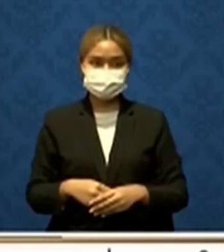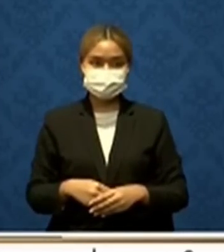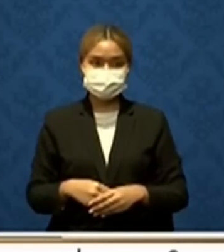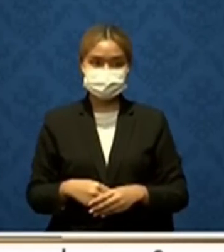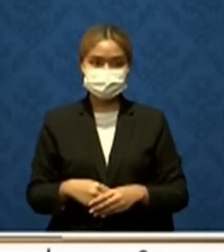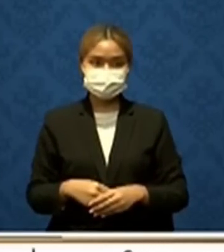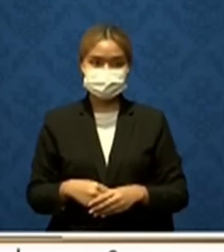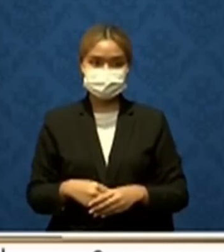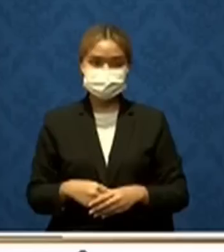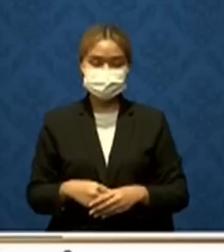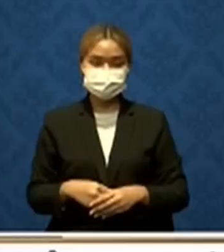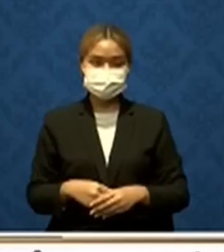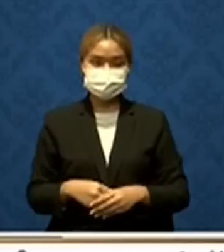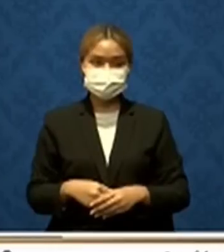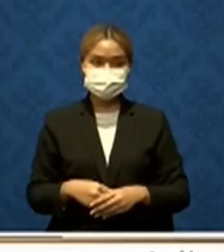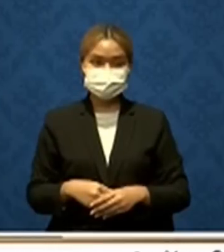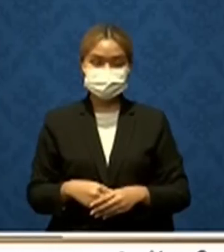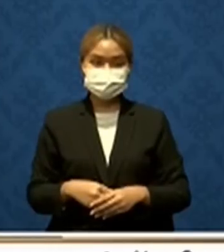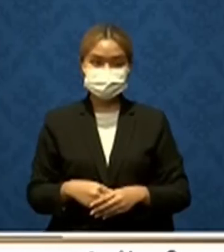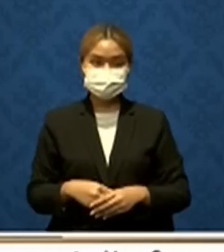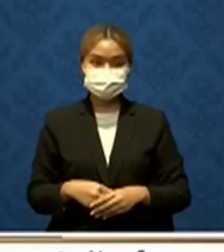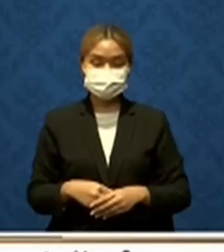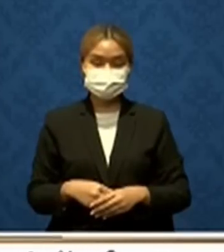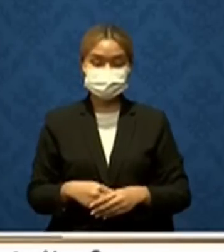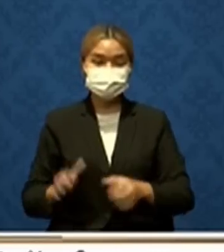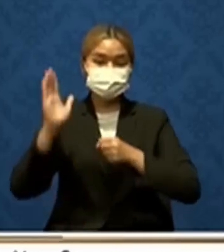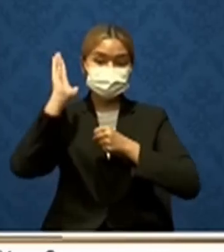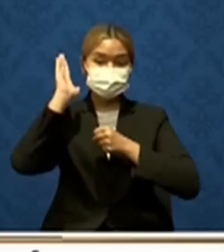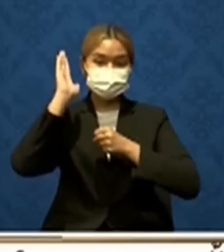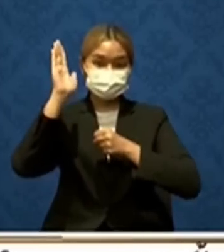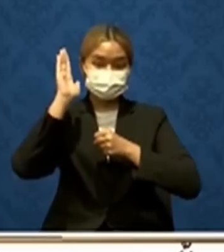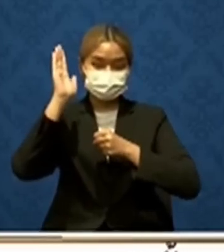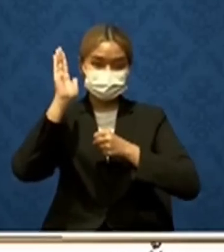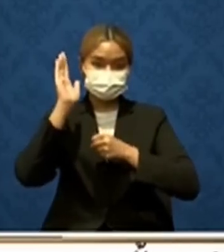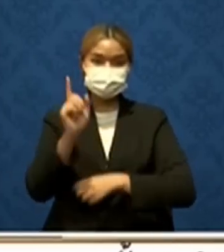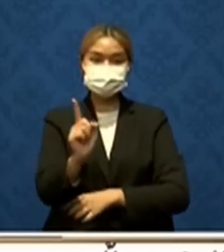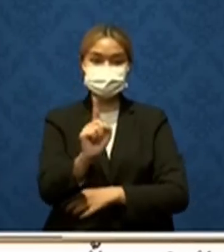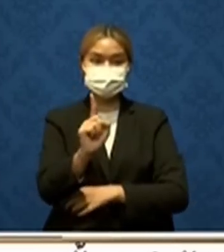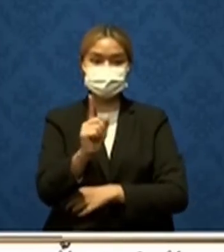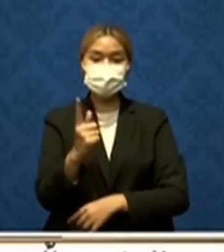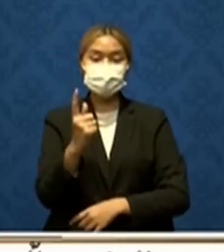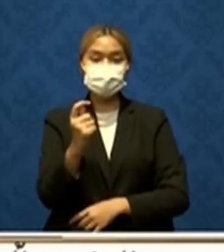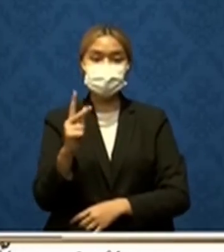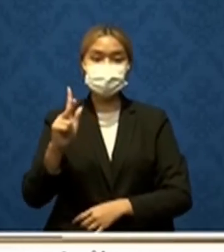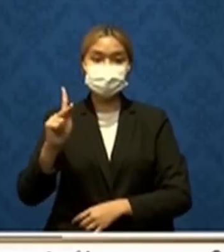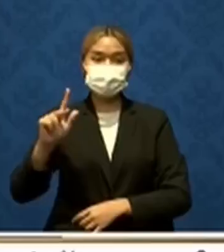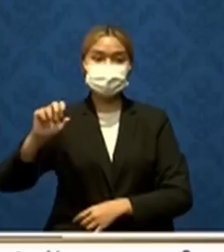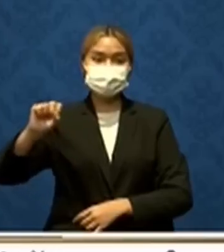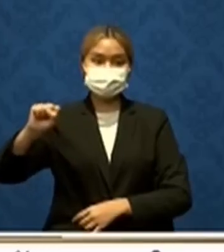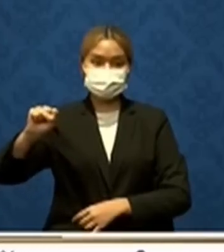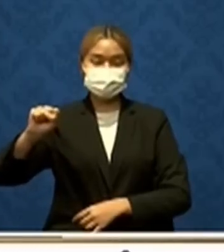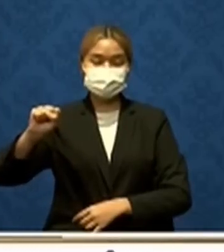ม.คผมขออนุญาตที่จะเรียนที่แจ้งกับท่านประธานว่าภารกิจของออกกศอยู่